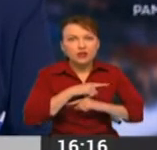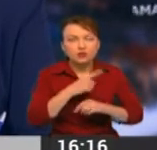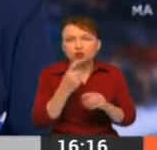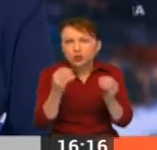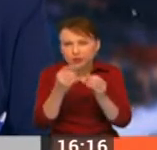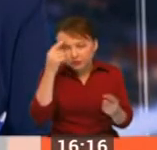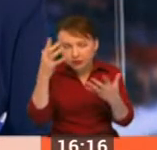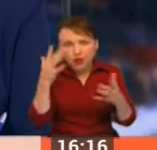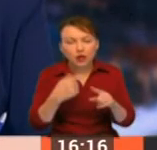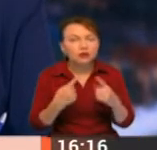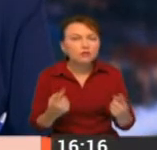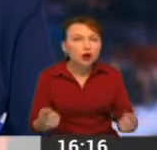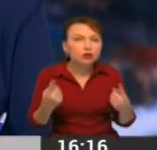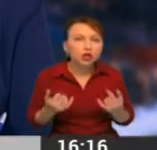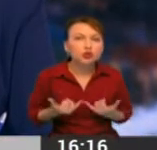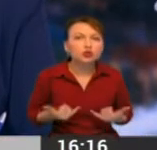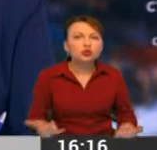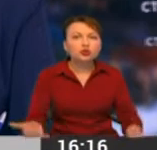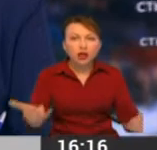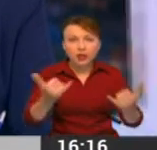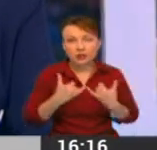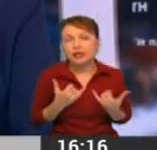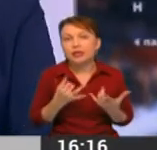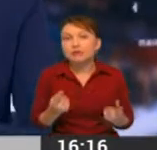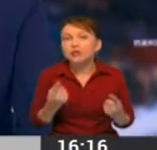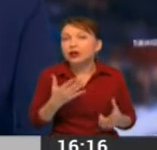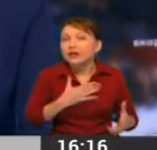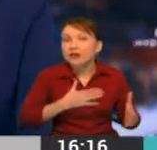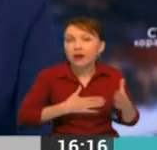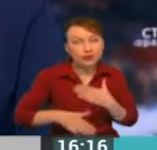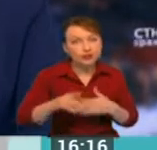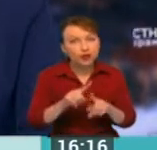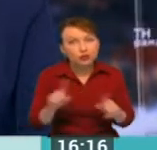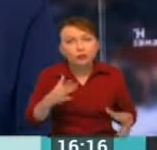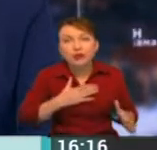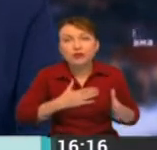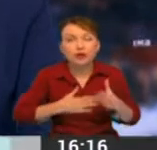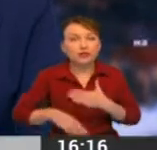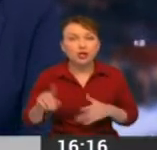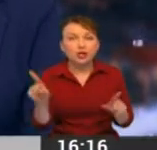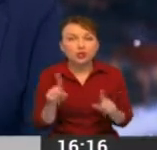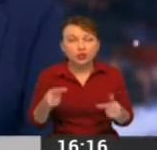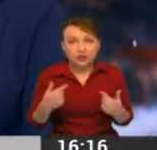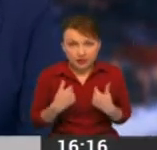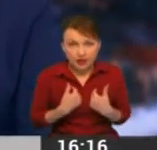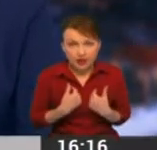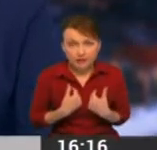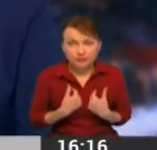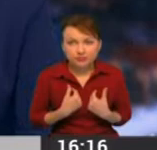стран, это большая честь и большая радость. И особая радость в том, что я,